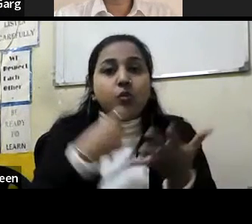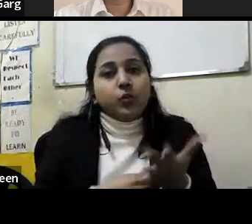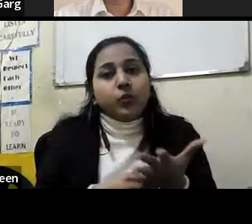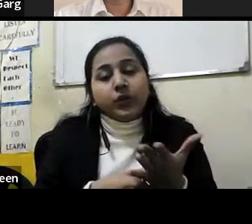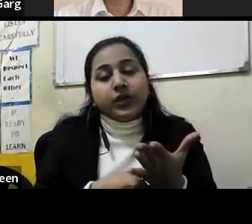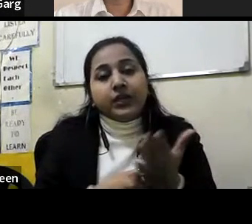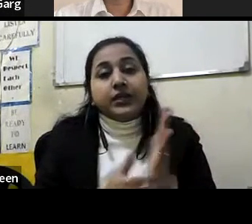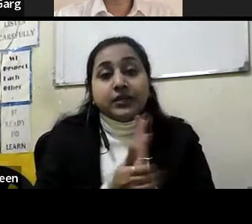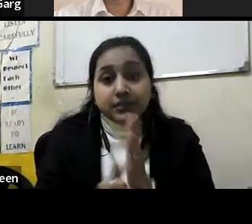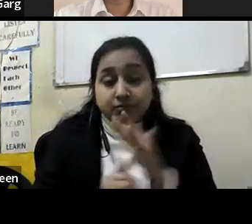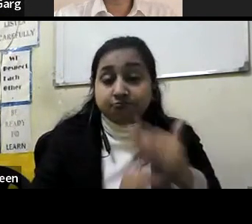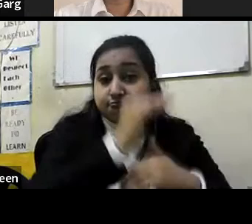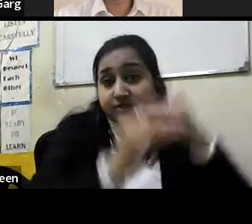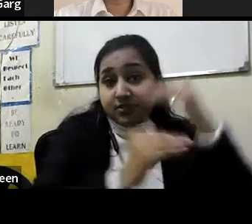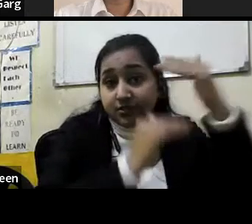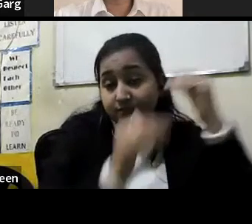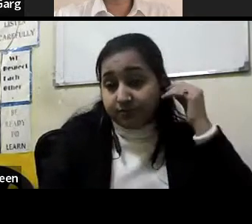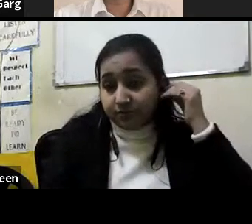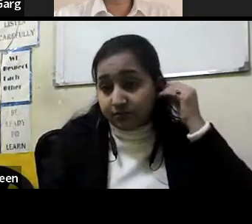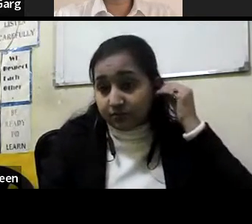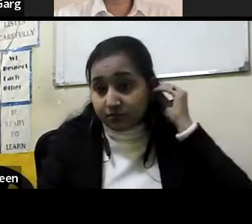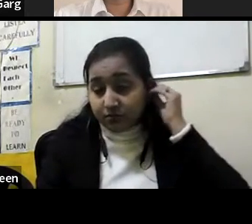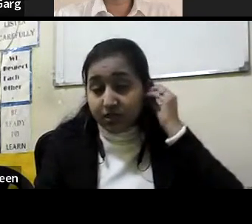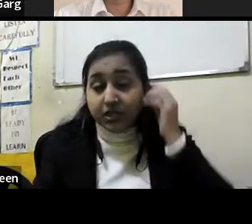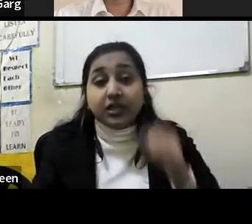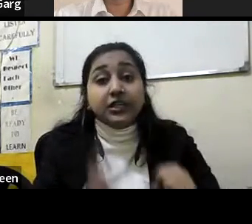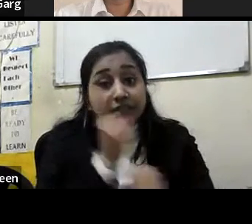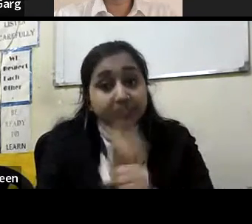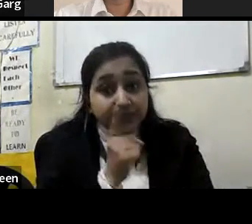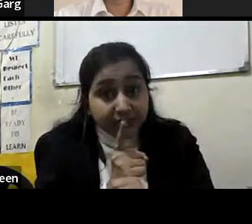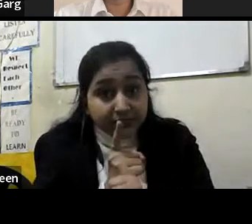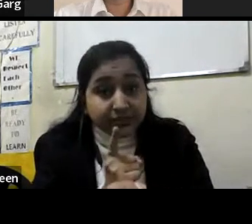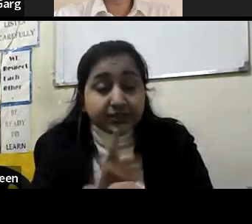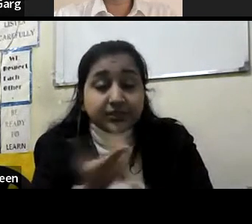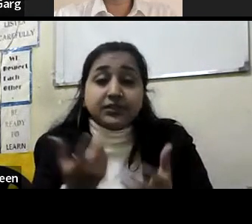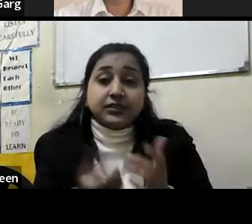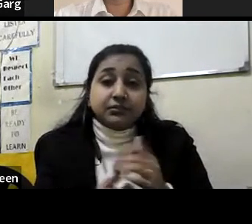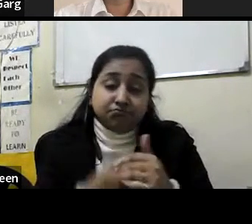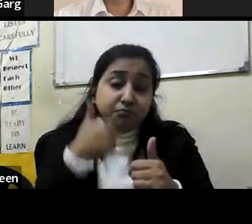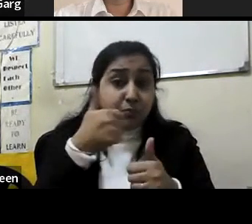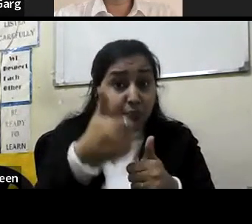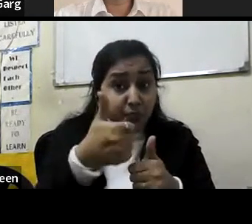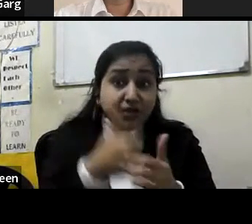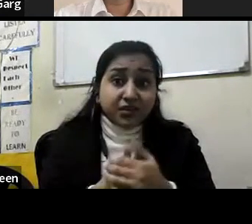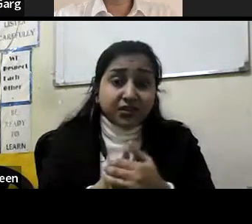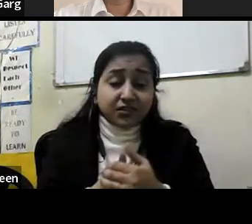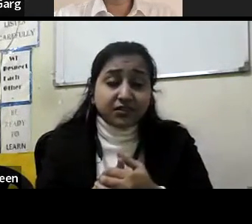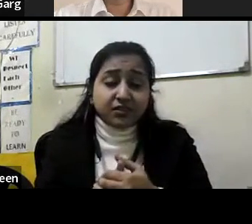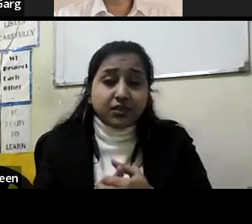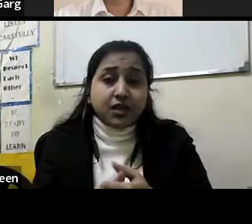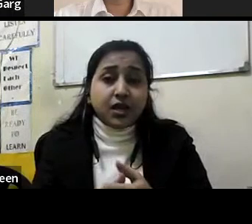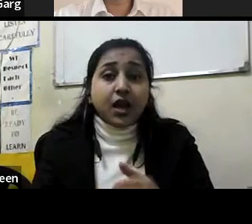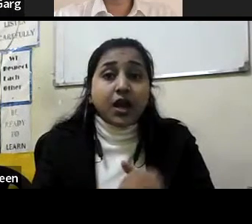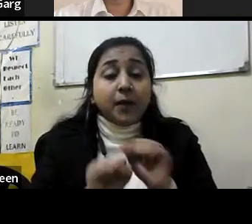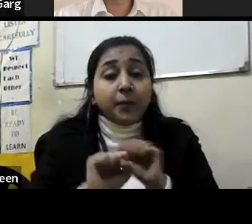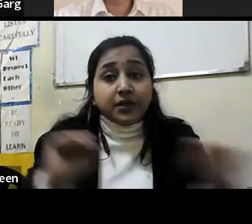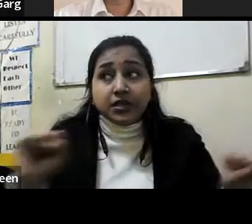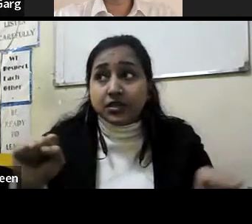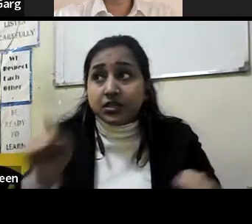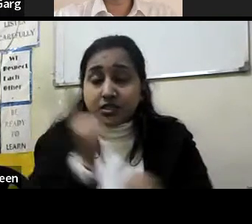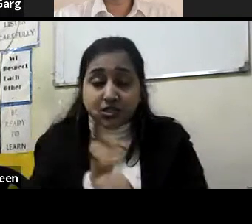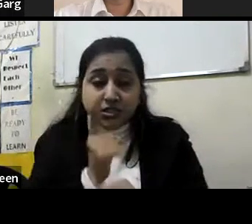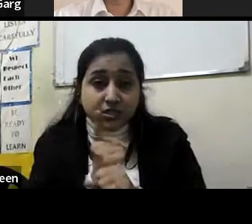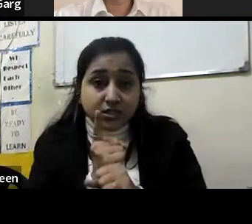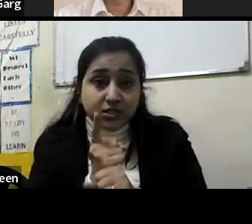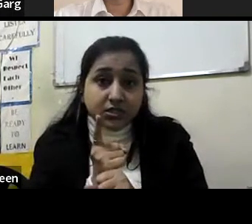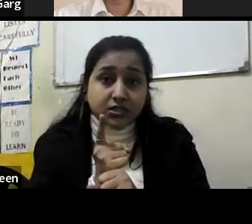टीचर्स, वो बड़ा इंपॉर्टेंट है एक्चुअली। कैपेसिटी बिल्डिंग ऑफ टीचर्स थ्रू टेक्नोलॉजी इटसेल्फ इज अ वेरी वेरी बिग थिंग, कि भाई आप किस तरह से इनको आगे बढ़ा सकेंगे, आप